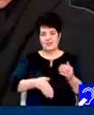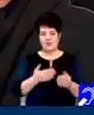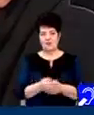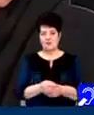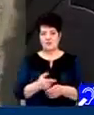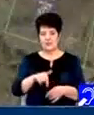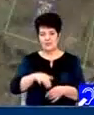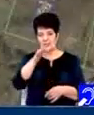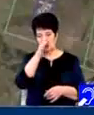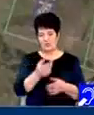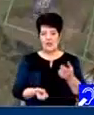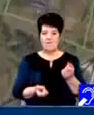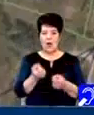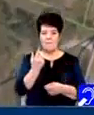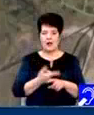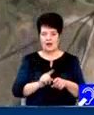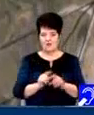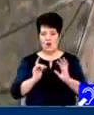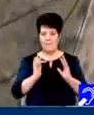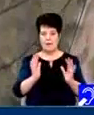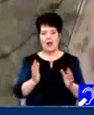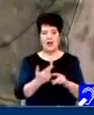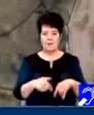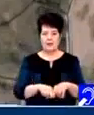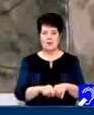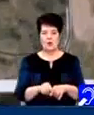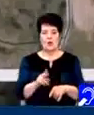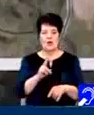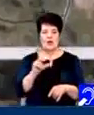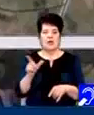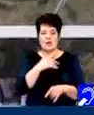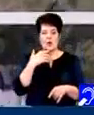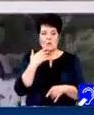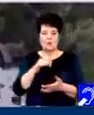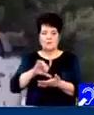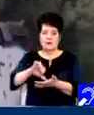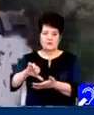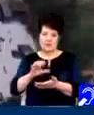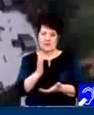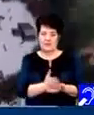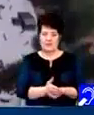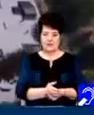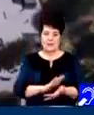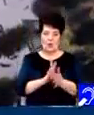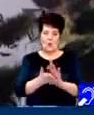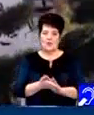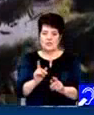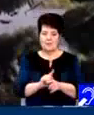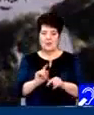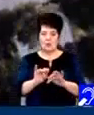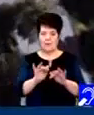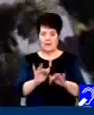în Chișinău va apărea așa un skatepark, pentru că sunt foarte mulți participanți, însă condiții pentru a